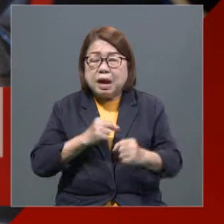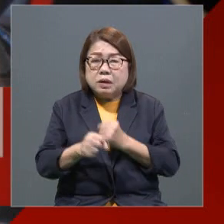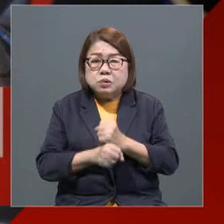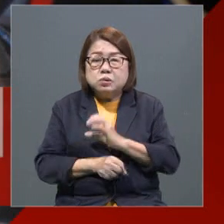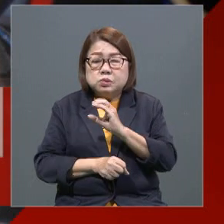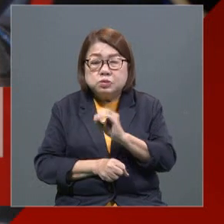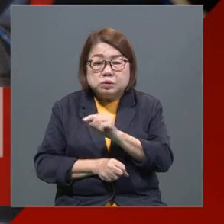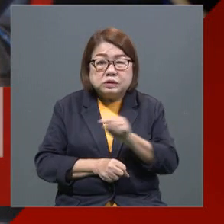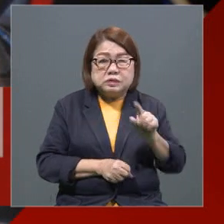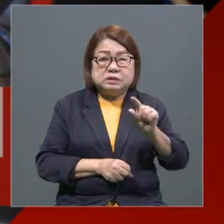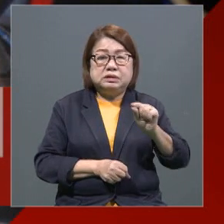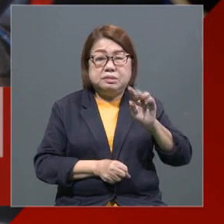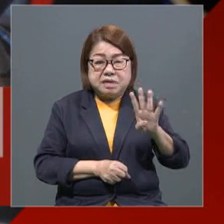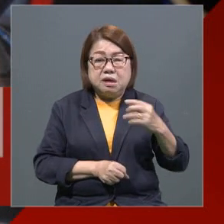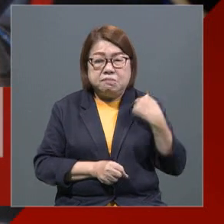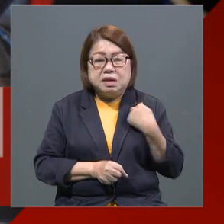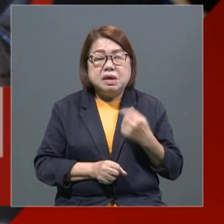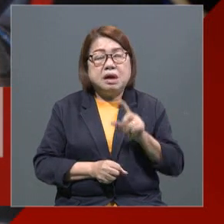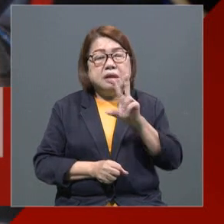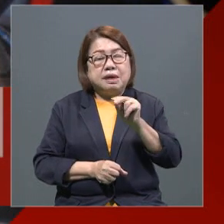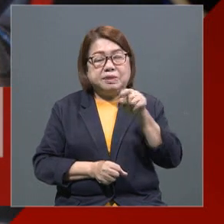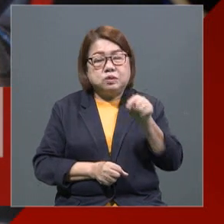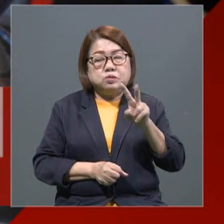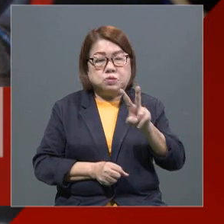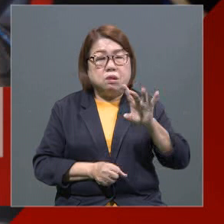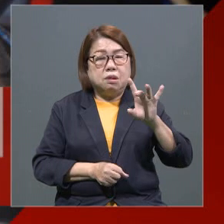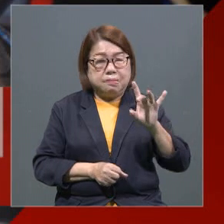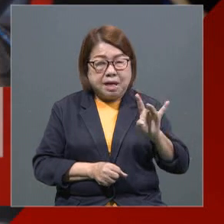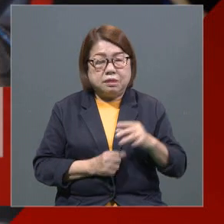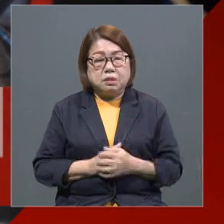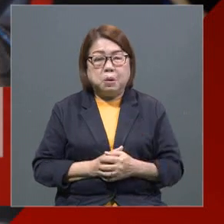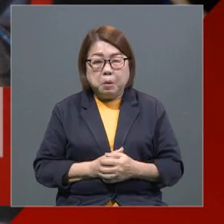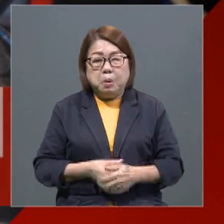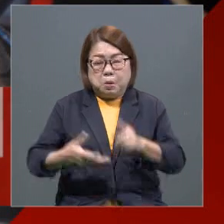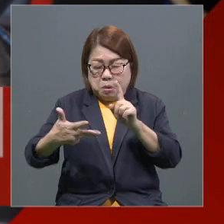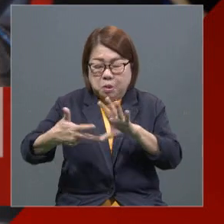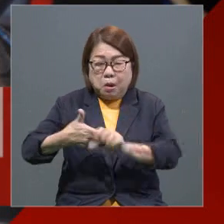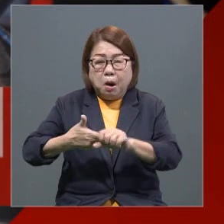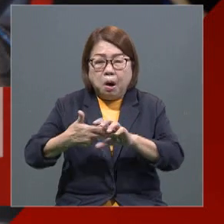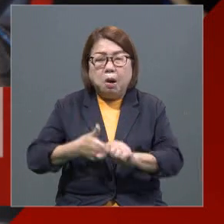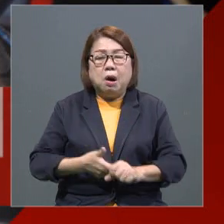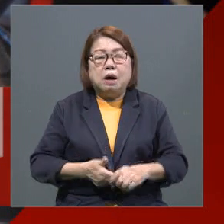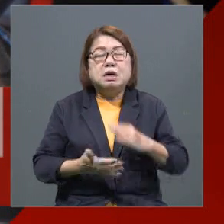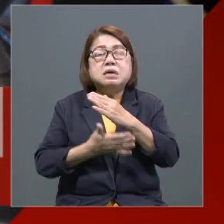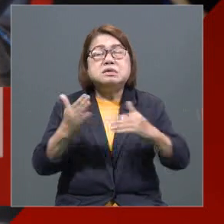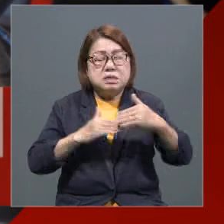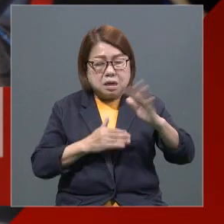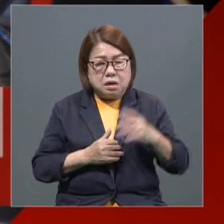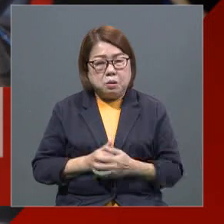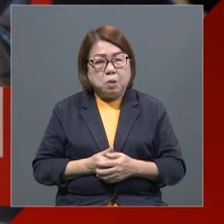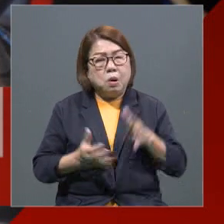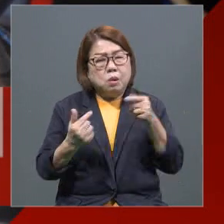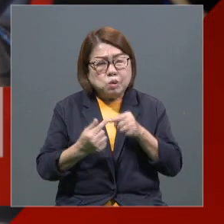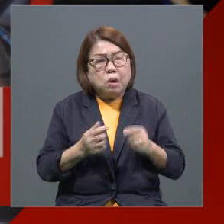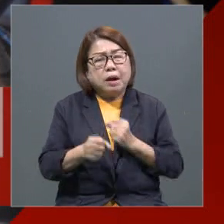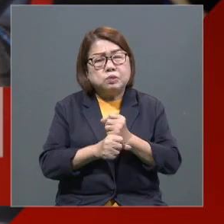ถึงอายุ 24ปีเนี่ยจำนวน 31.2 18%ด้วยกันค่ะคือ 2กลุ่มนี้รวมกันเนี่มันก็เกินครึ่งแล้วนะซึ่งนี่คือวัยแรงงาน